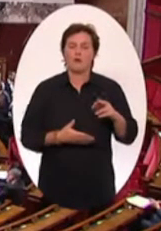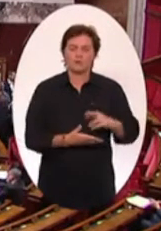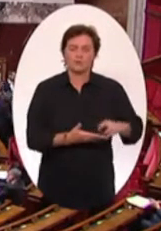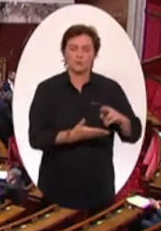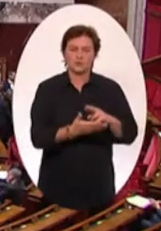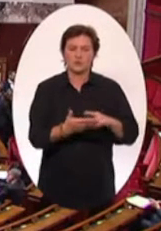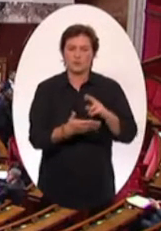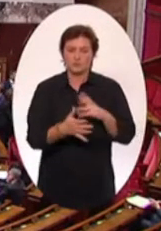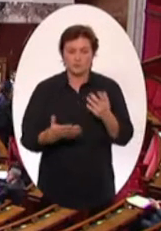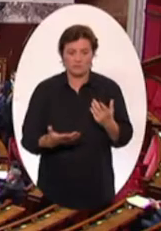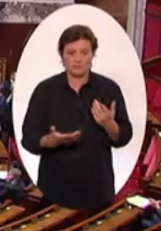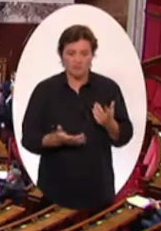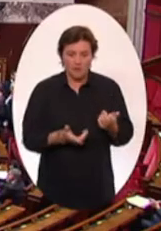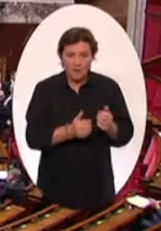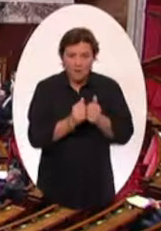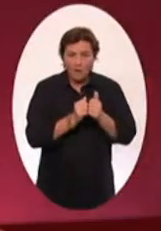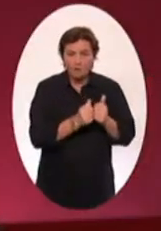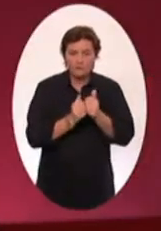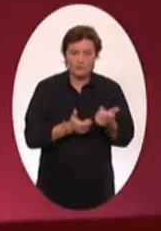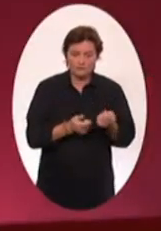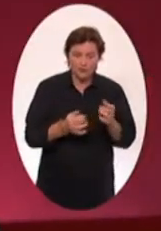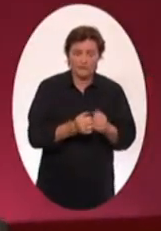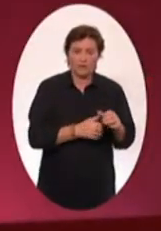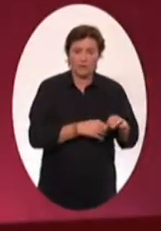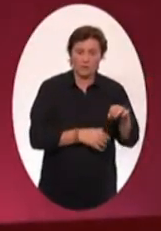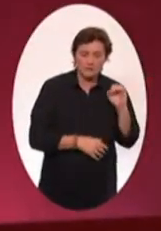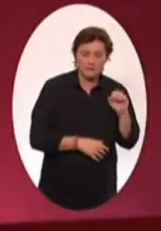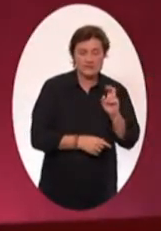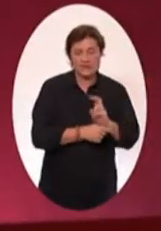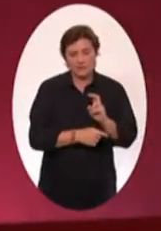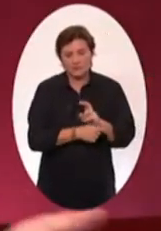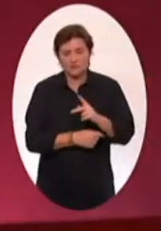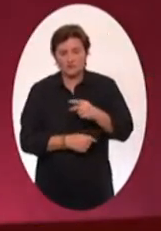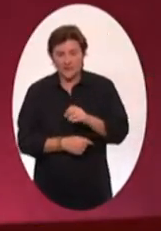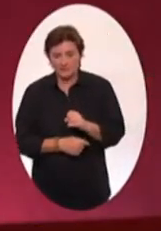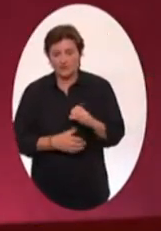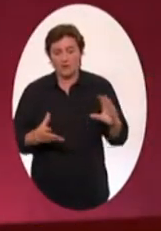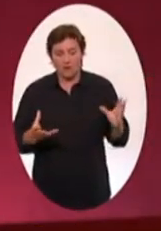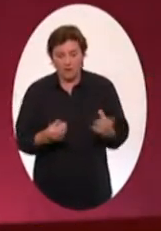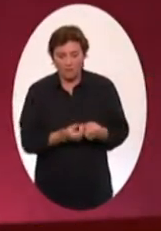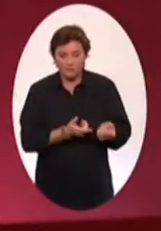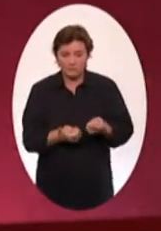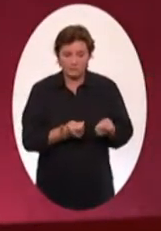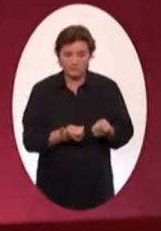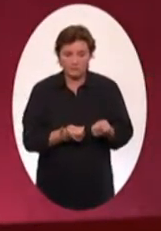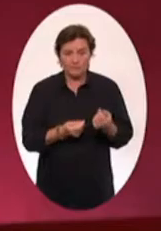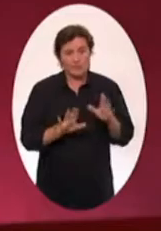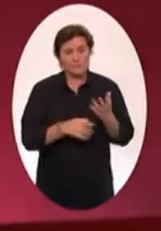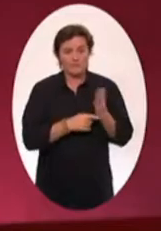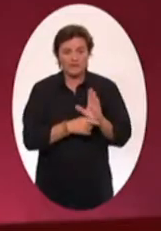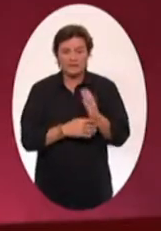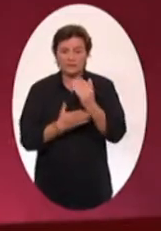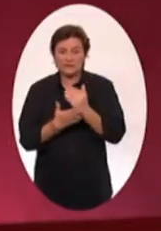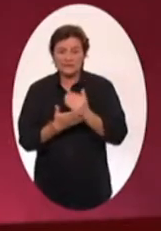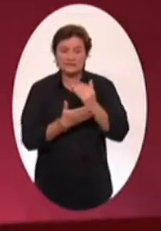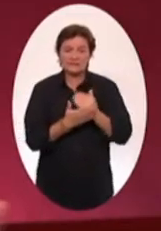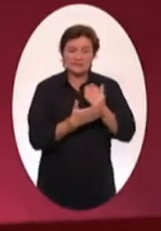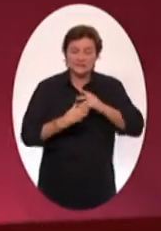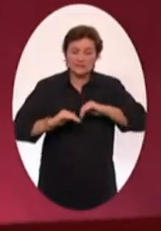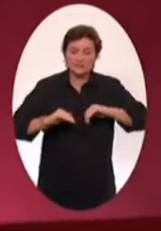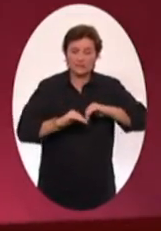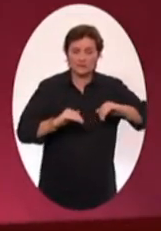gèrent ensemble avec les communistes et les écologistes, ils présentent des listes séparées partout. Donc il y a